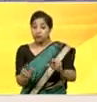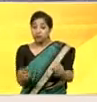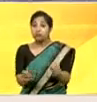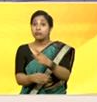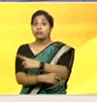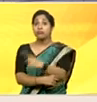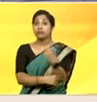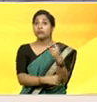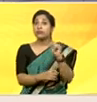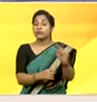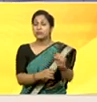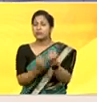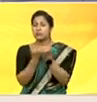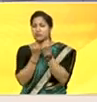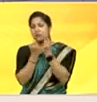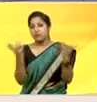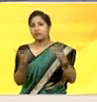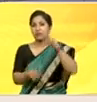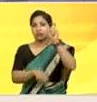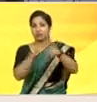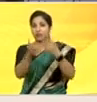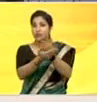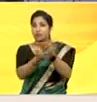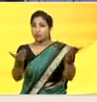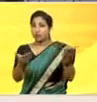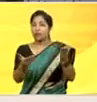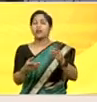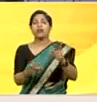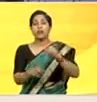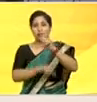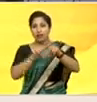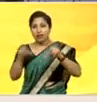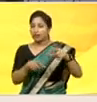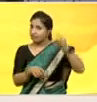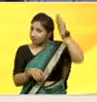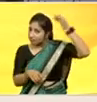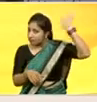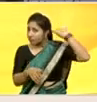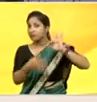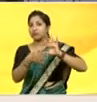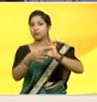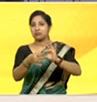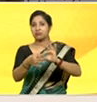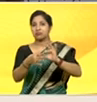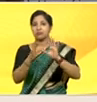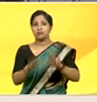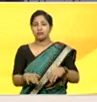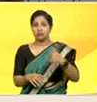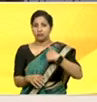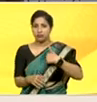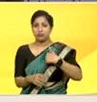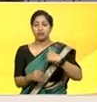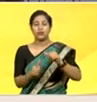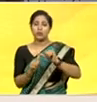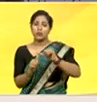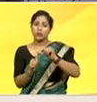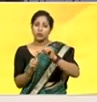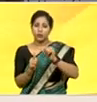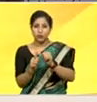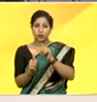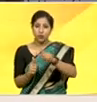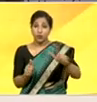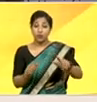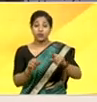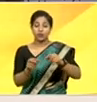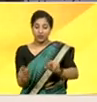ने कितने ही लोगों को संस्कृत से जोड़े रखा है। मैं ऑल इंडिया रेडियो परिवार को